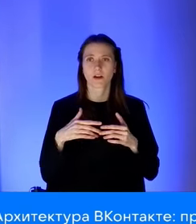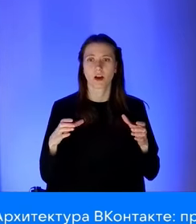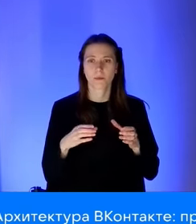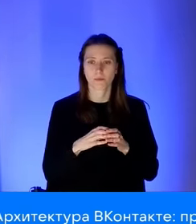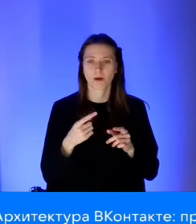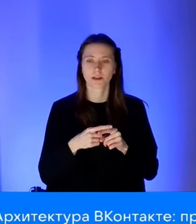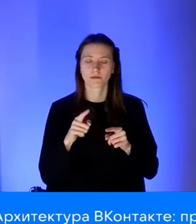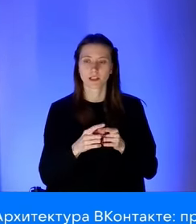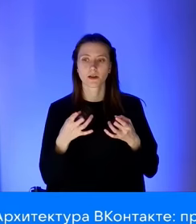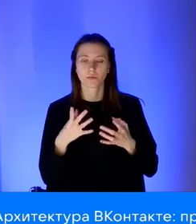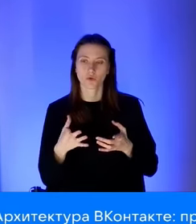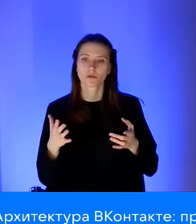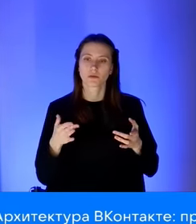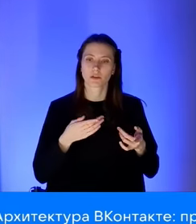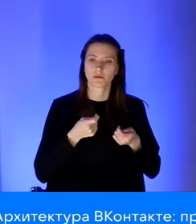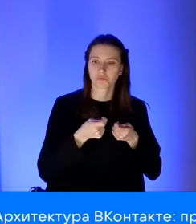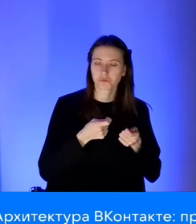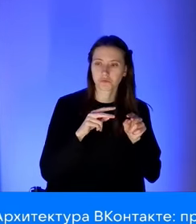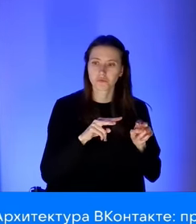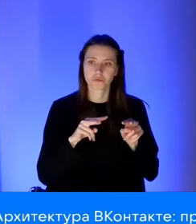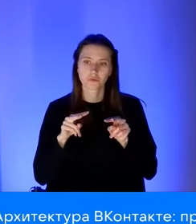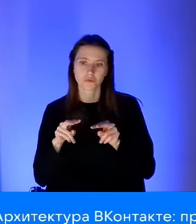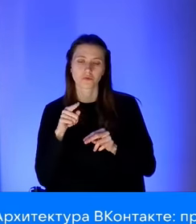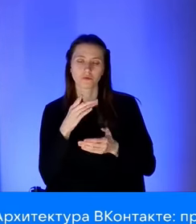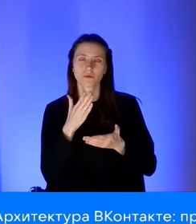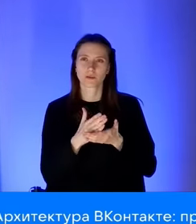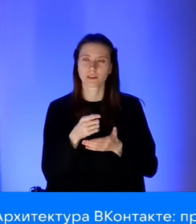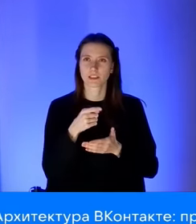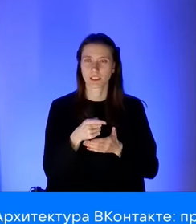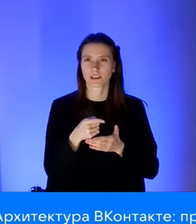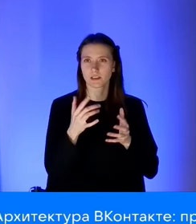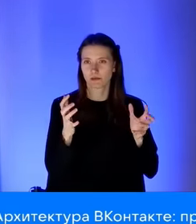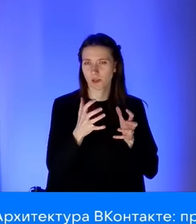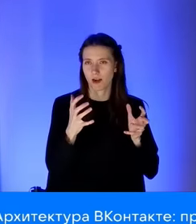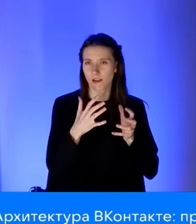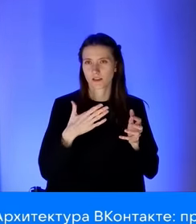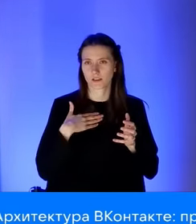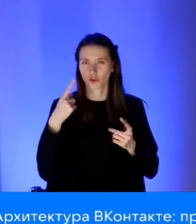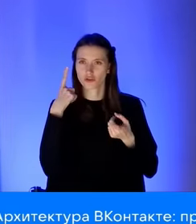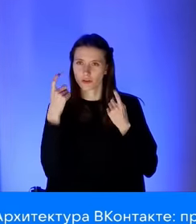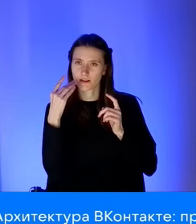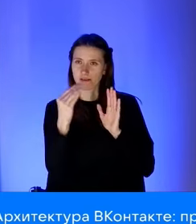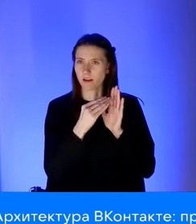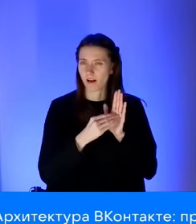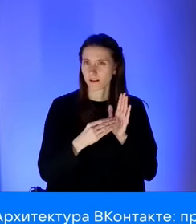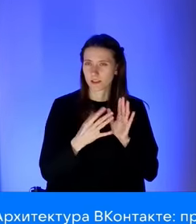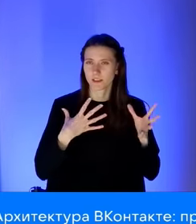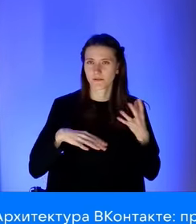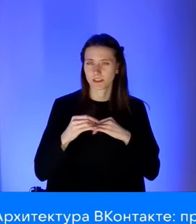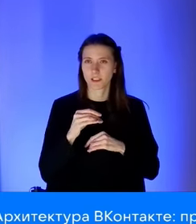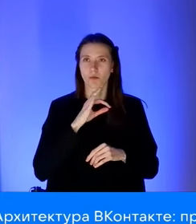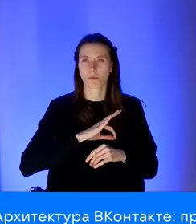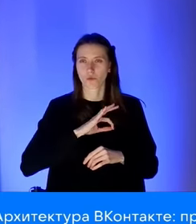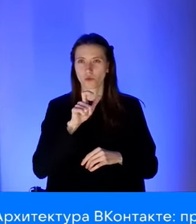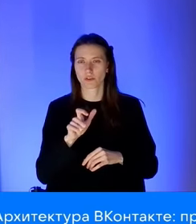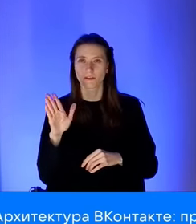некоторые сй микросервисы которые содержат нас наши данные пользователи Дело в том что все данные пользователи ВКонтакте